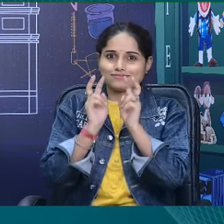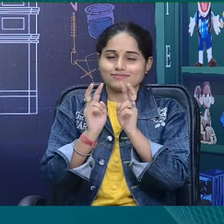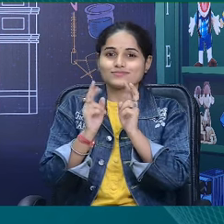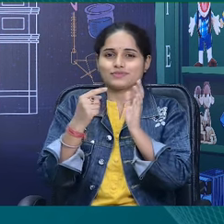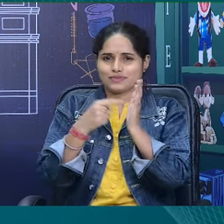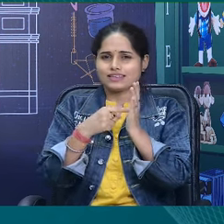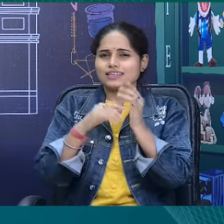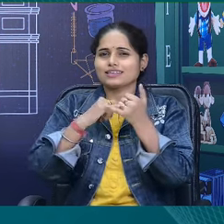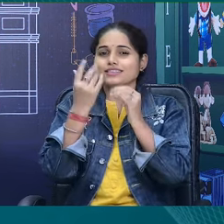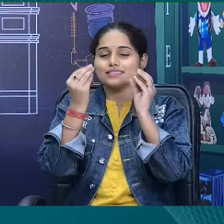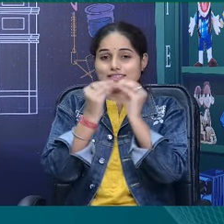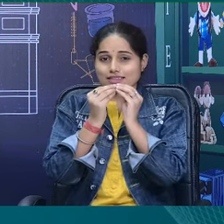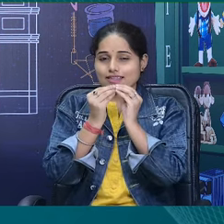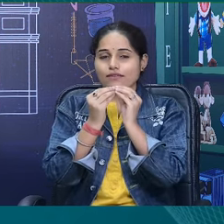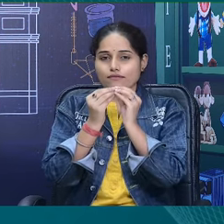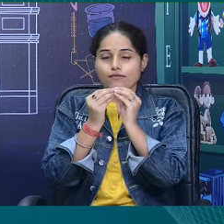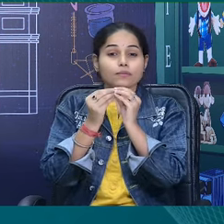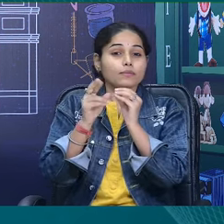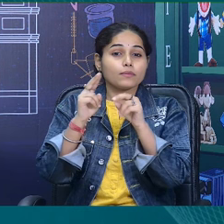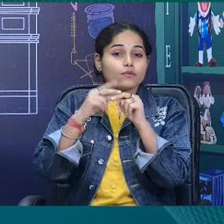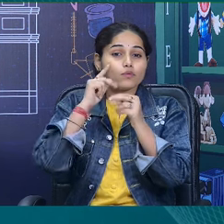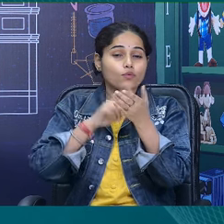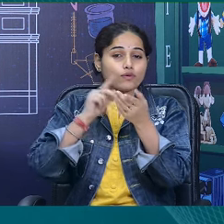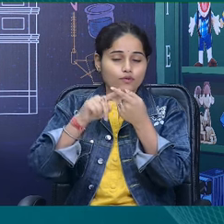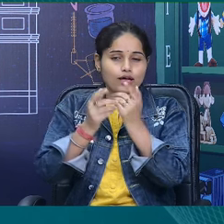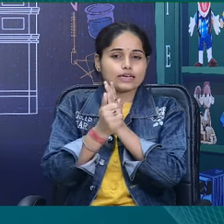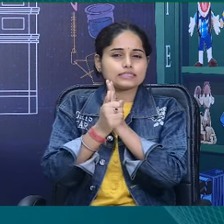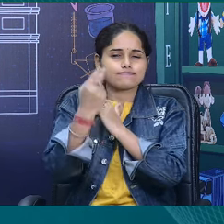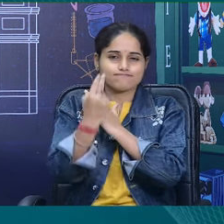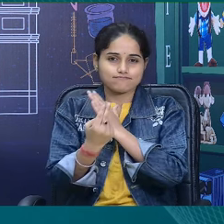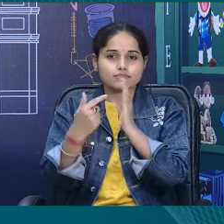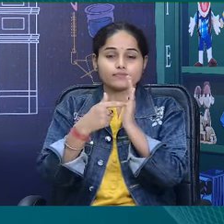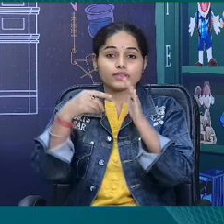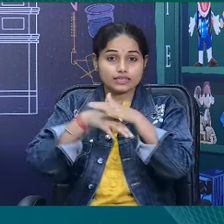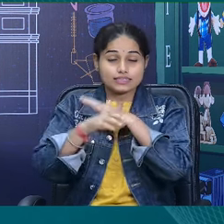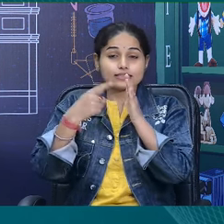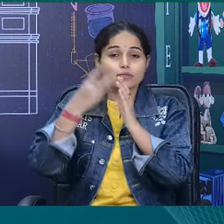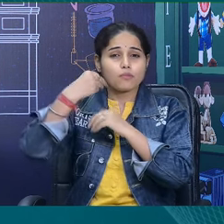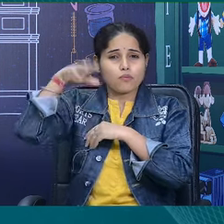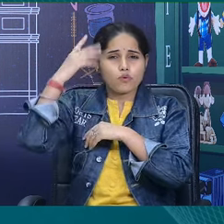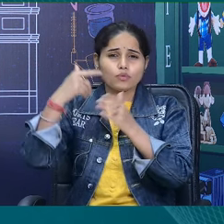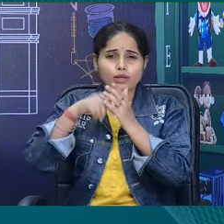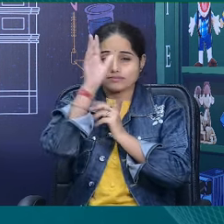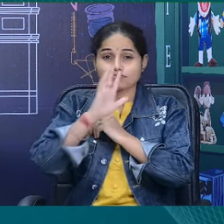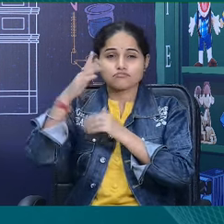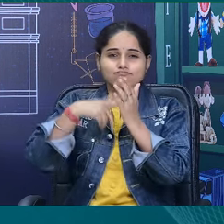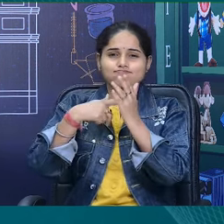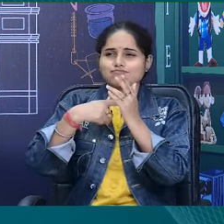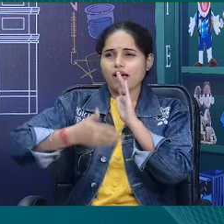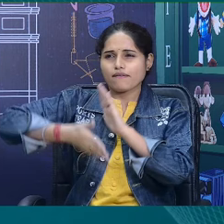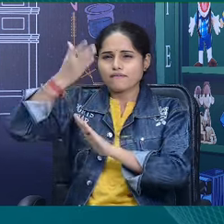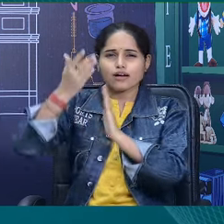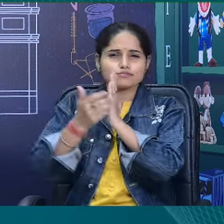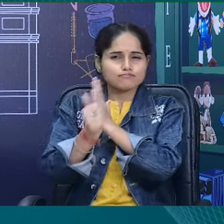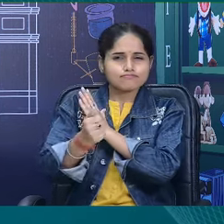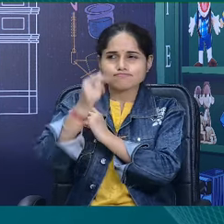टॉपिक सब्जेक्ट है फाइन आर्ट्स और इसके अंतर्गत आधुनिक भारतीय कला के बारे में चैप्टर आज पढ़ेंगे और